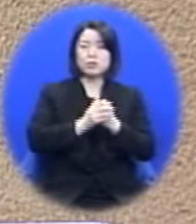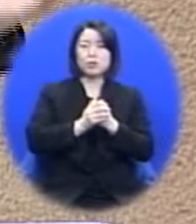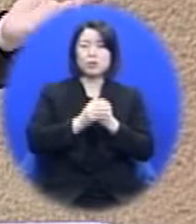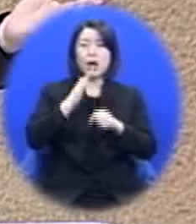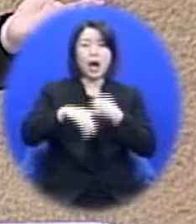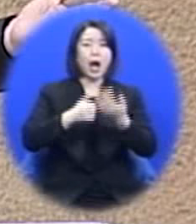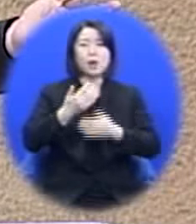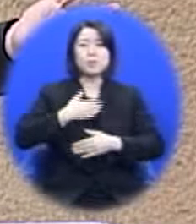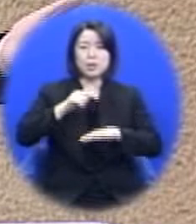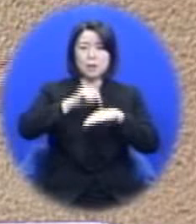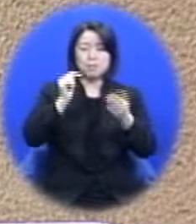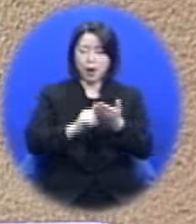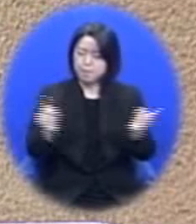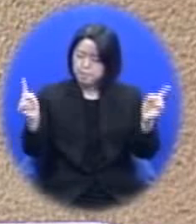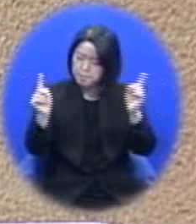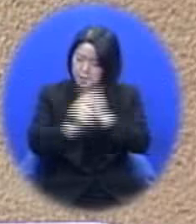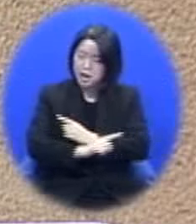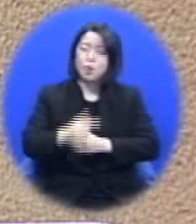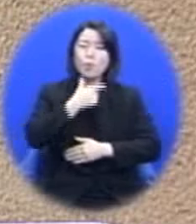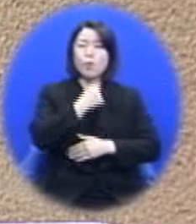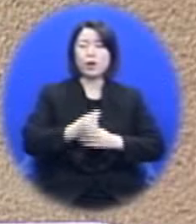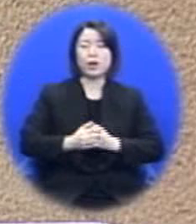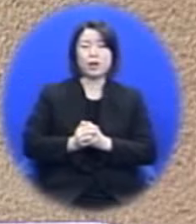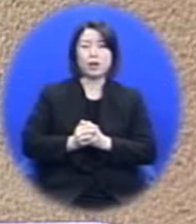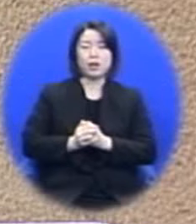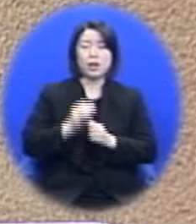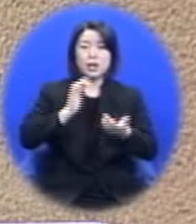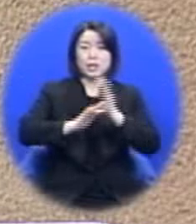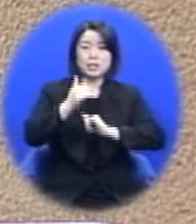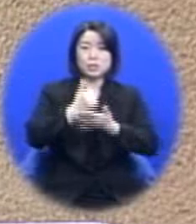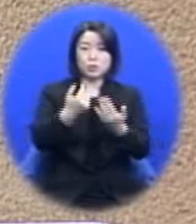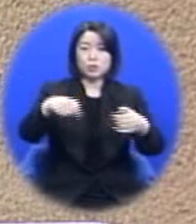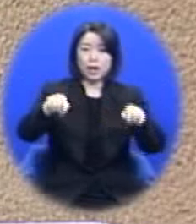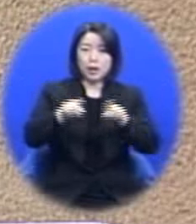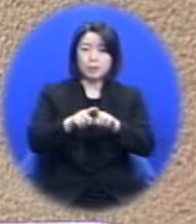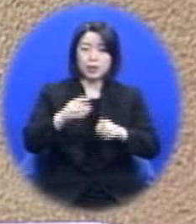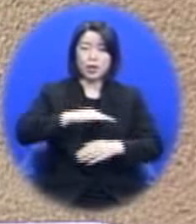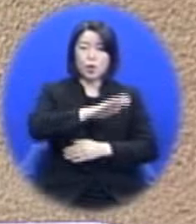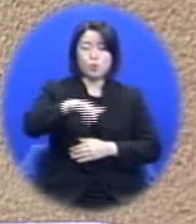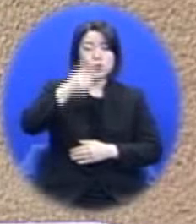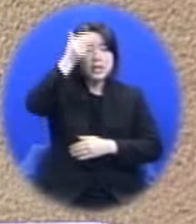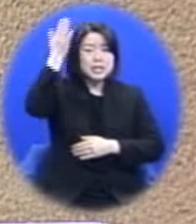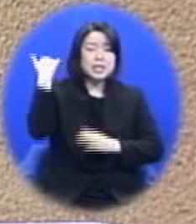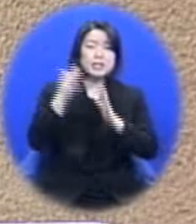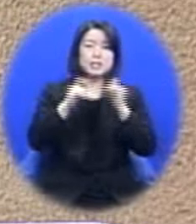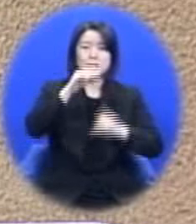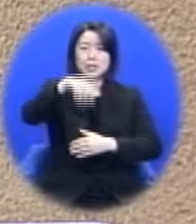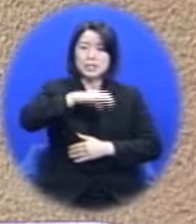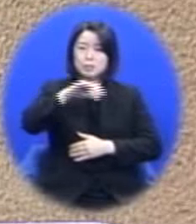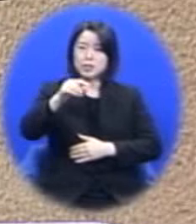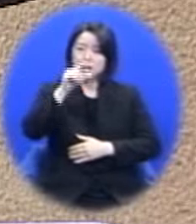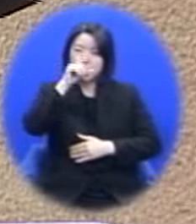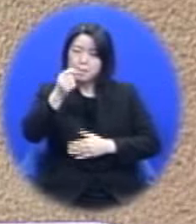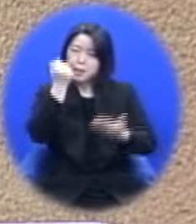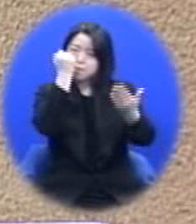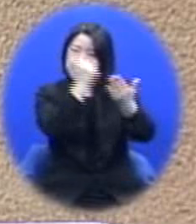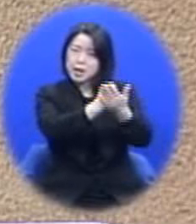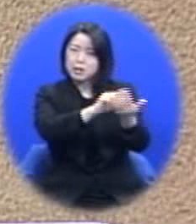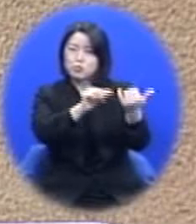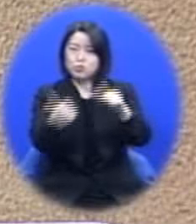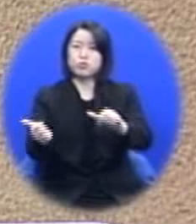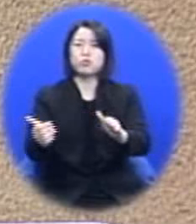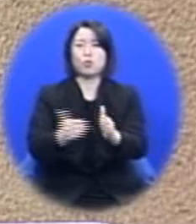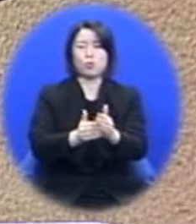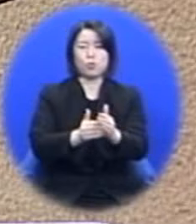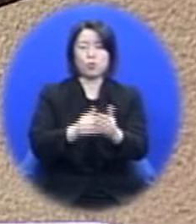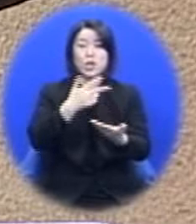마음이 뒤집어지기 원합니다. 예수님과 함께 우리 옛사람이 십자가에 못 박혀 죽었고 주님과 함께